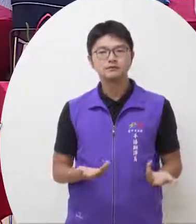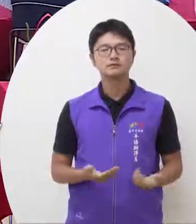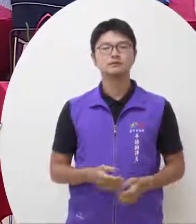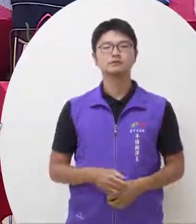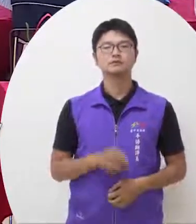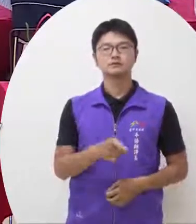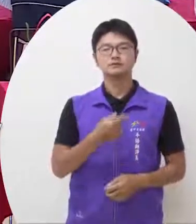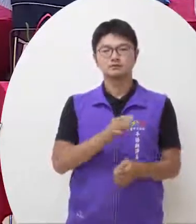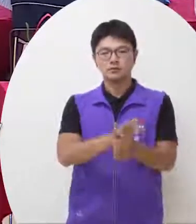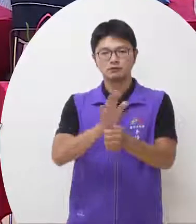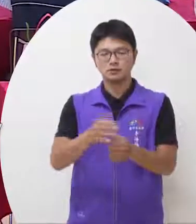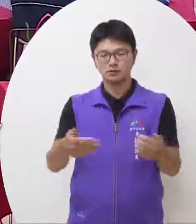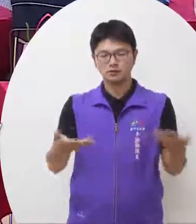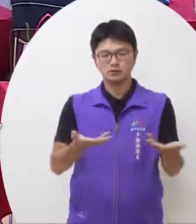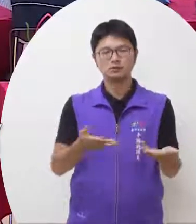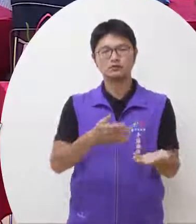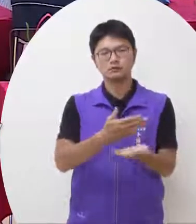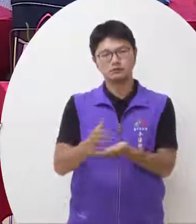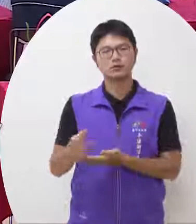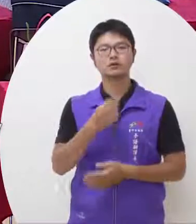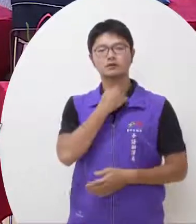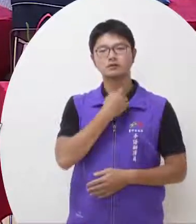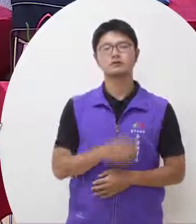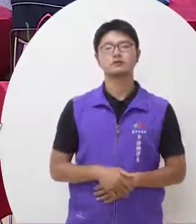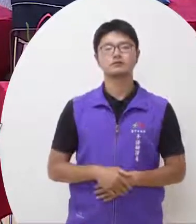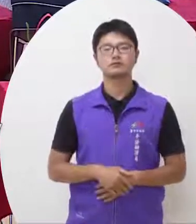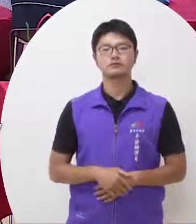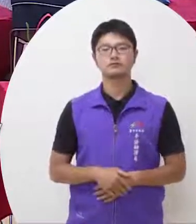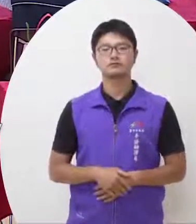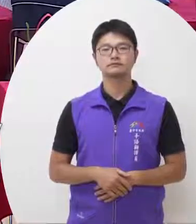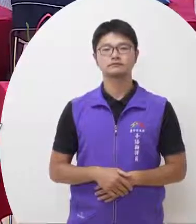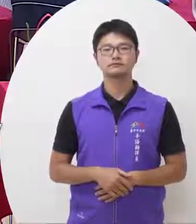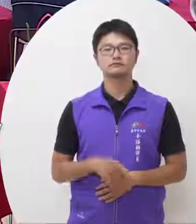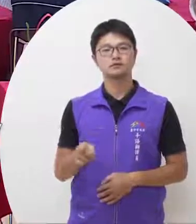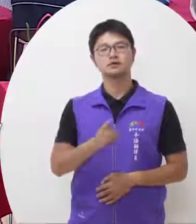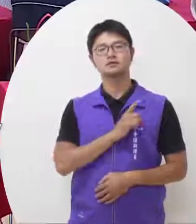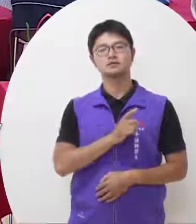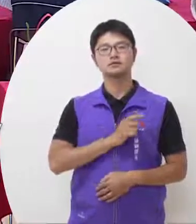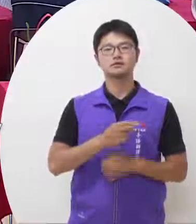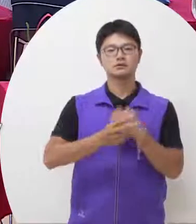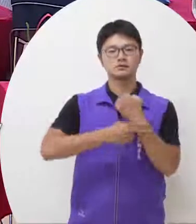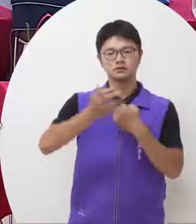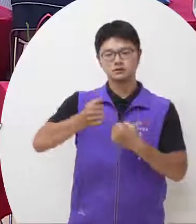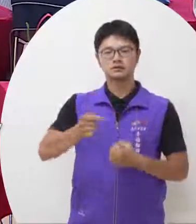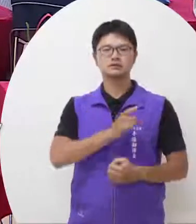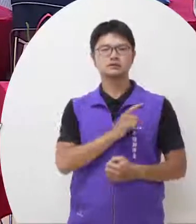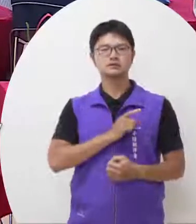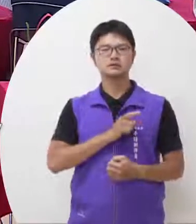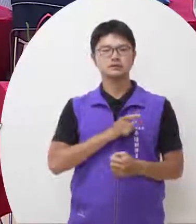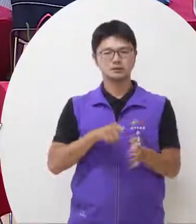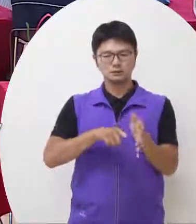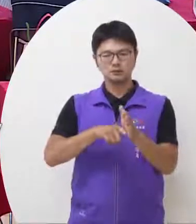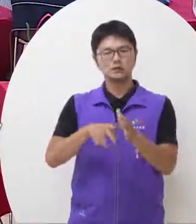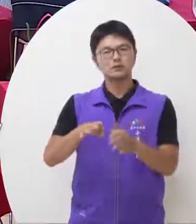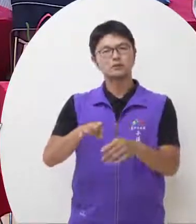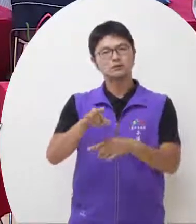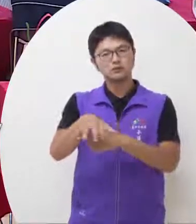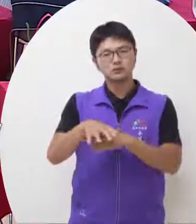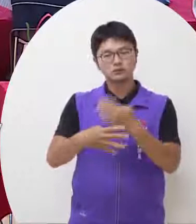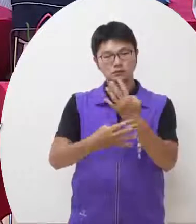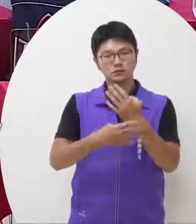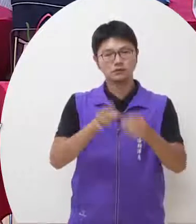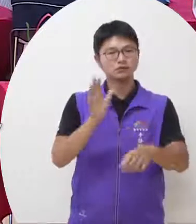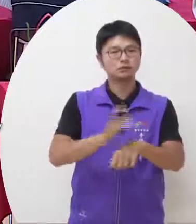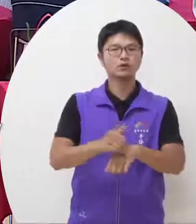鸟鼠，管哪管管鸟鼠啊？啊，所以你一闹才调该管，他不是农业专家，所以我可不可以拜托农业局派专人